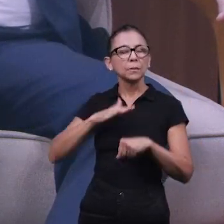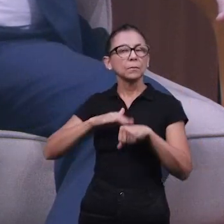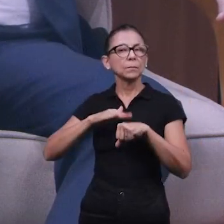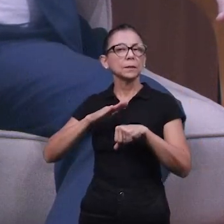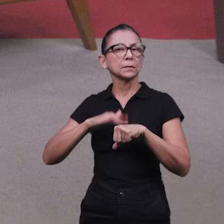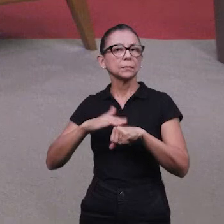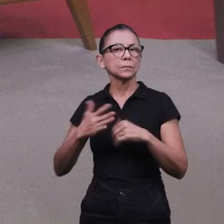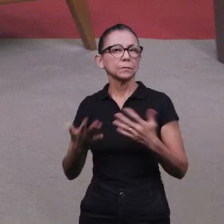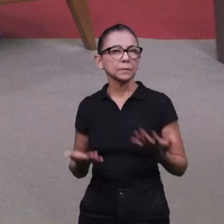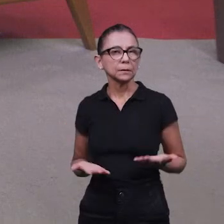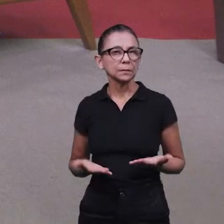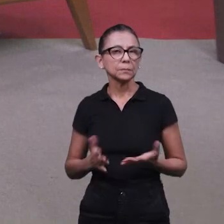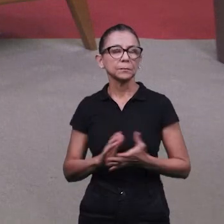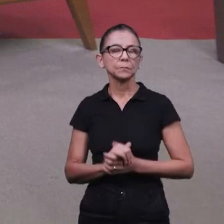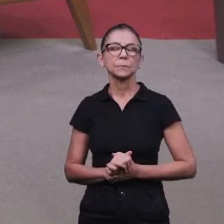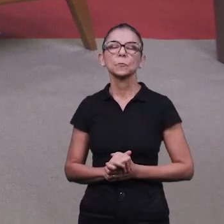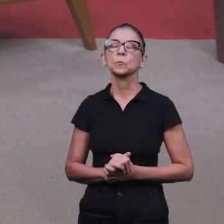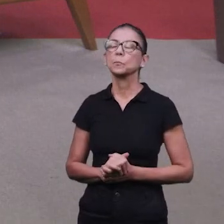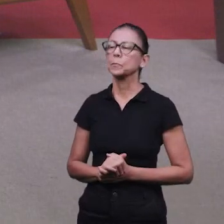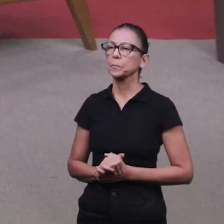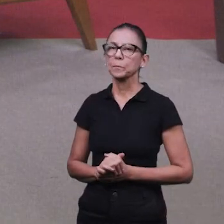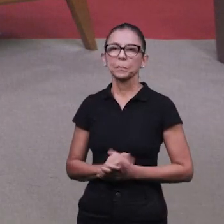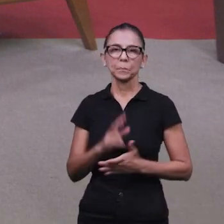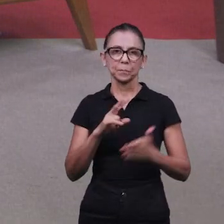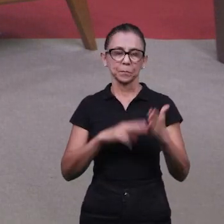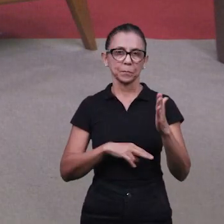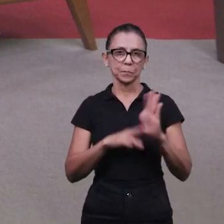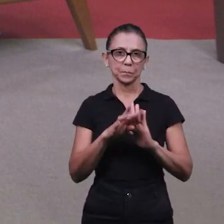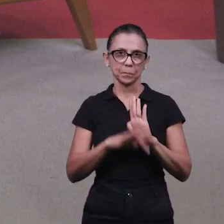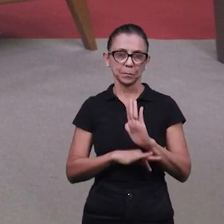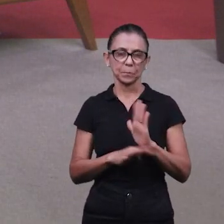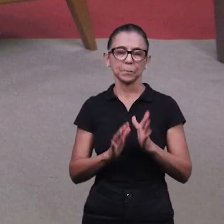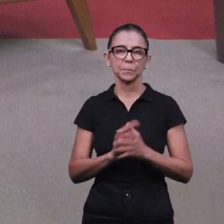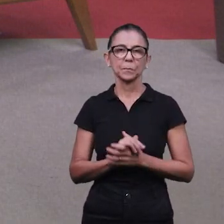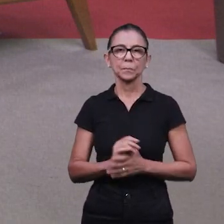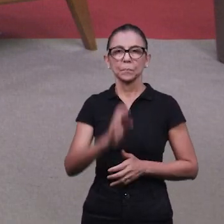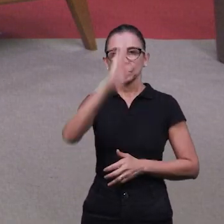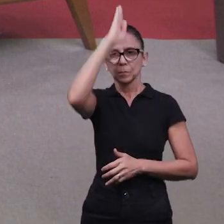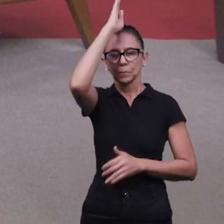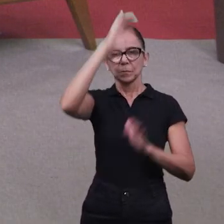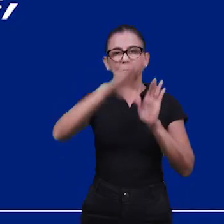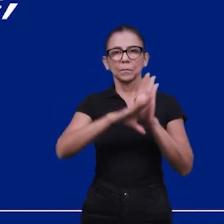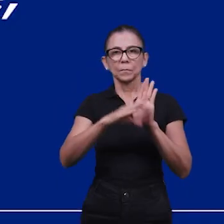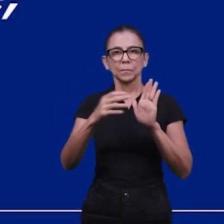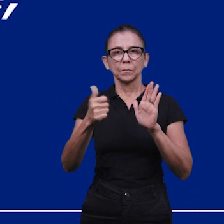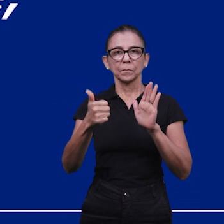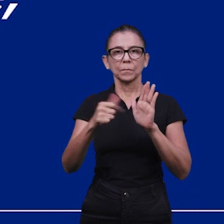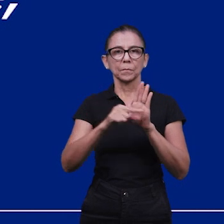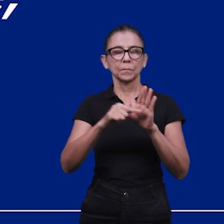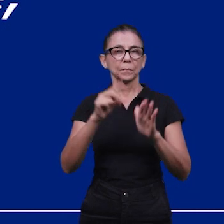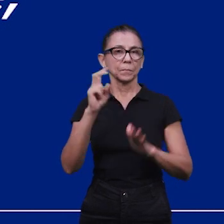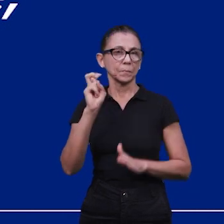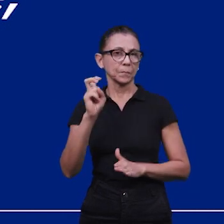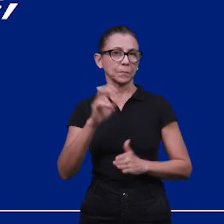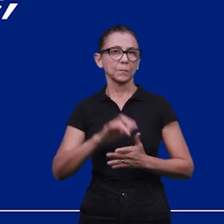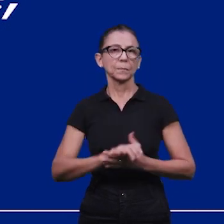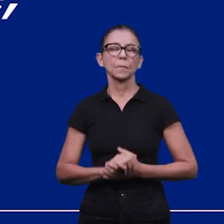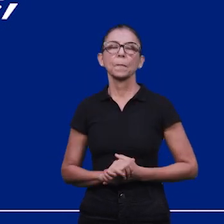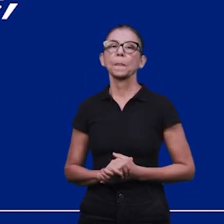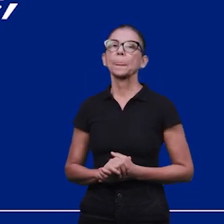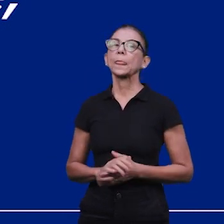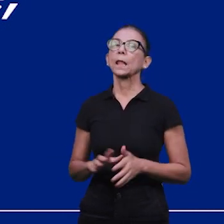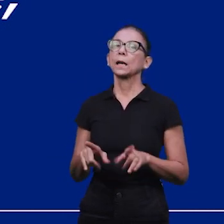béni. Exactement. Nous allons lire encore un texte qui parle sur ce sujet, Romains chapitre 1, verset 5, qui nous dit,